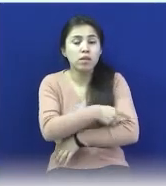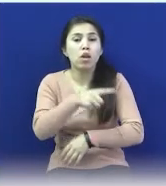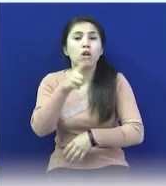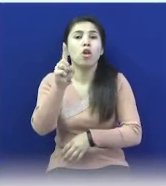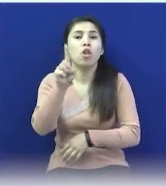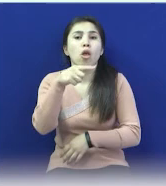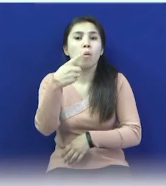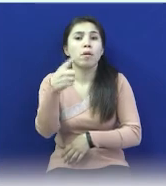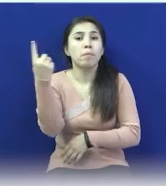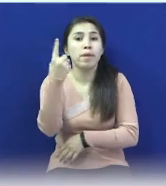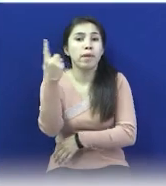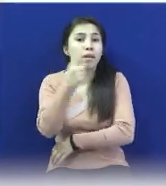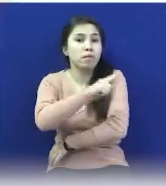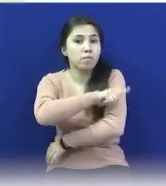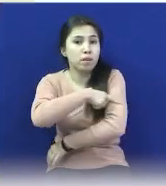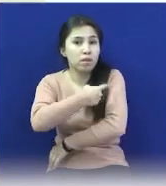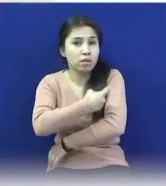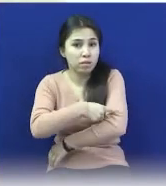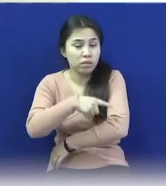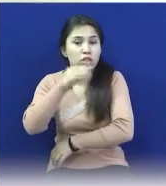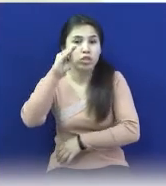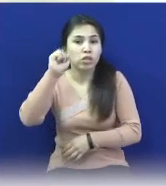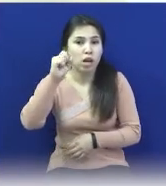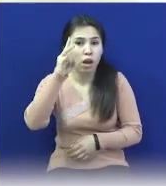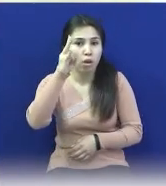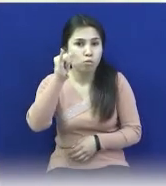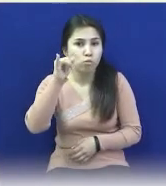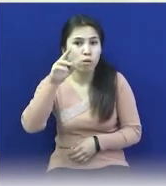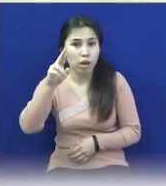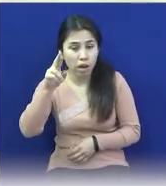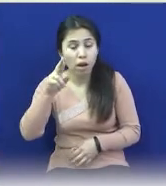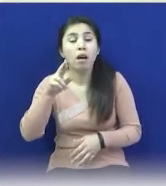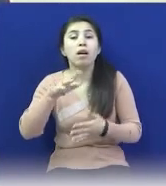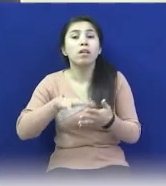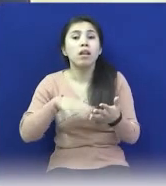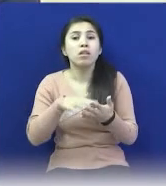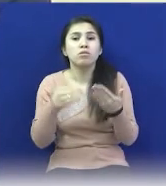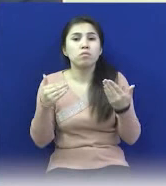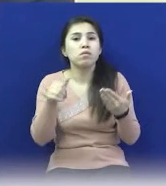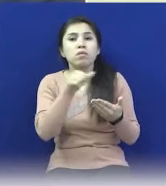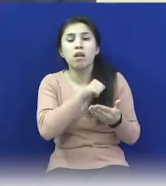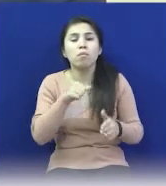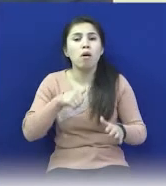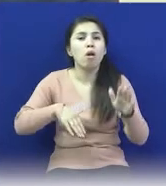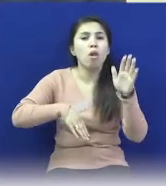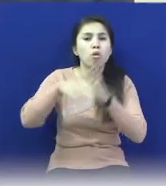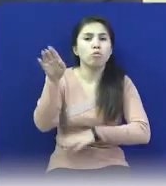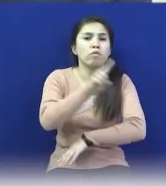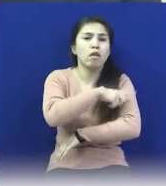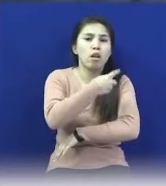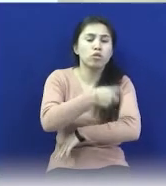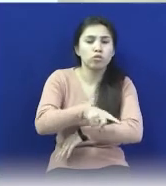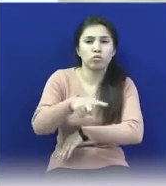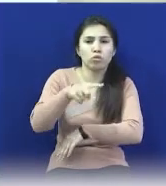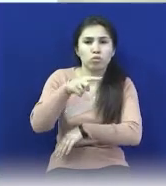государственных учреждений. О том, как изменилась сфера медицины Жамбылской области за годы независимости, в прямом эфире рассказал главный врач